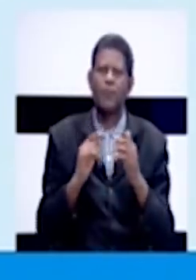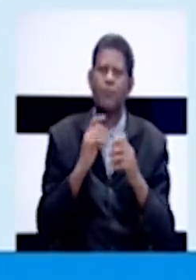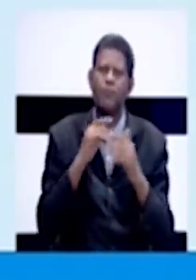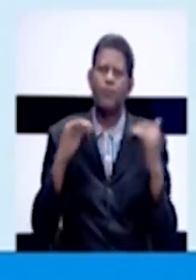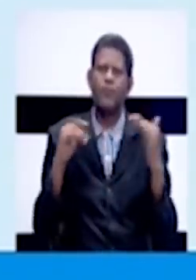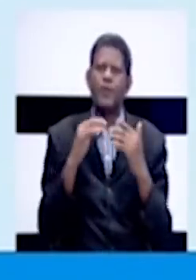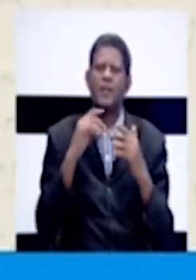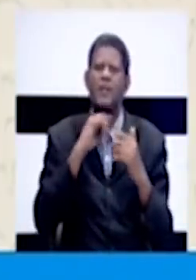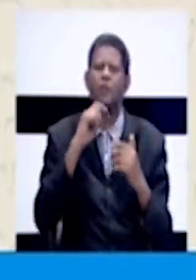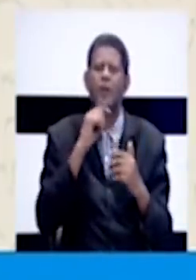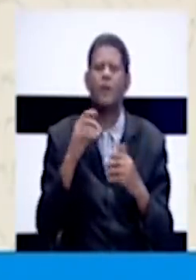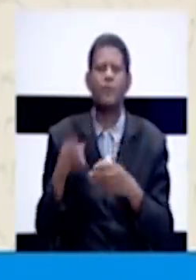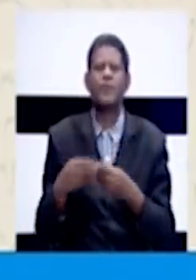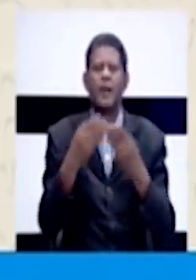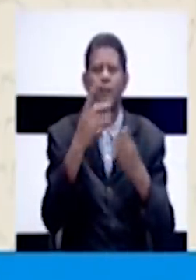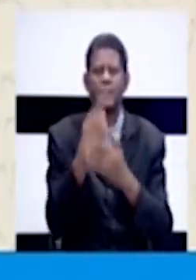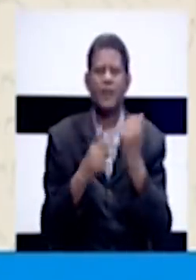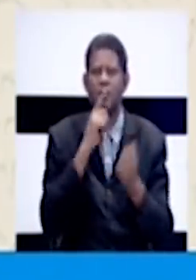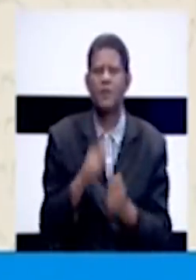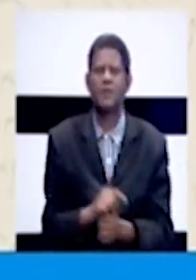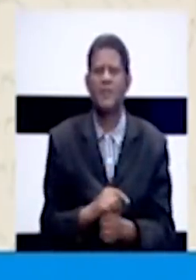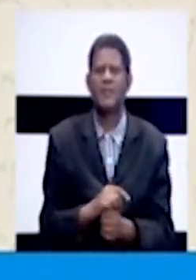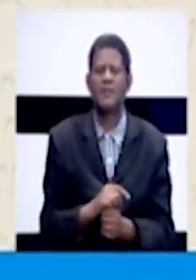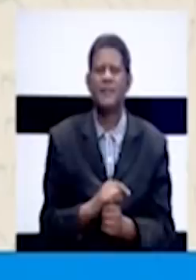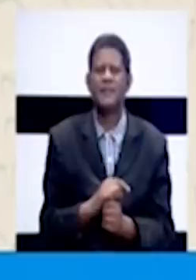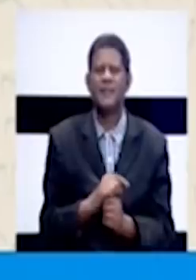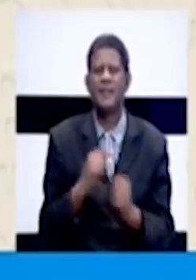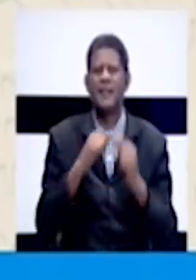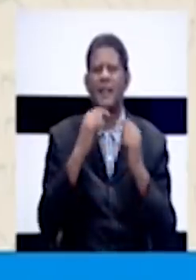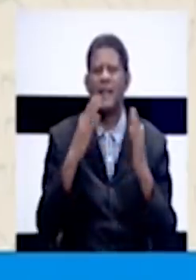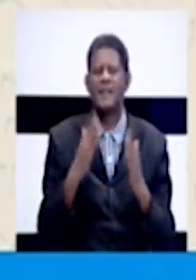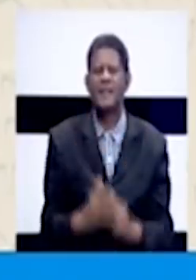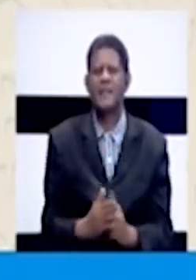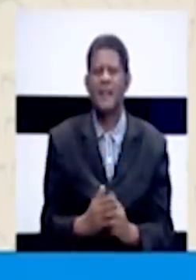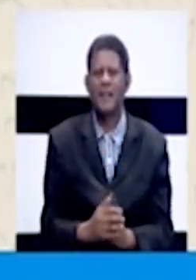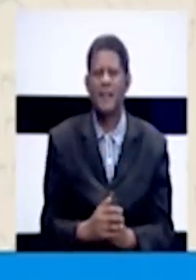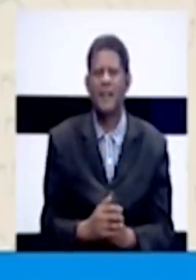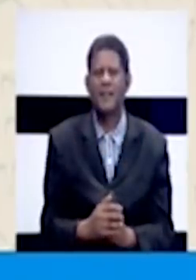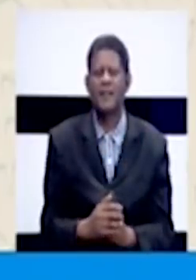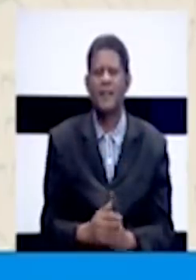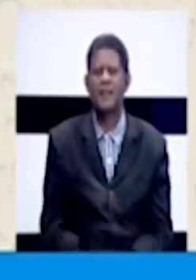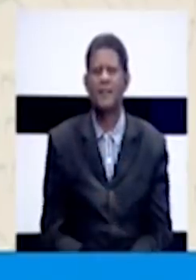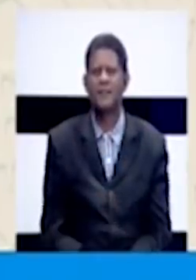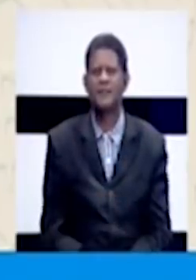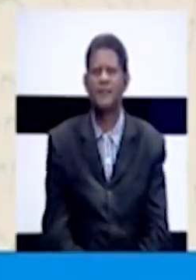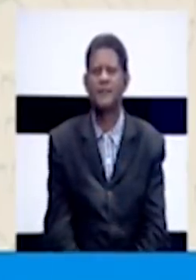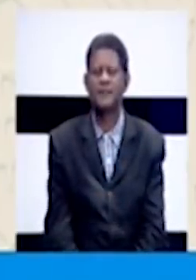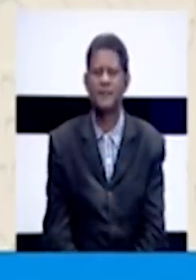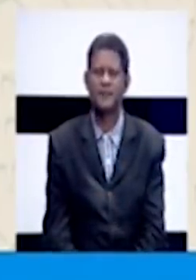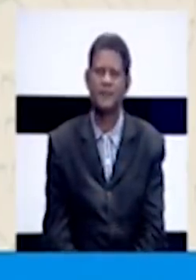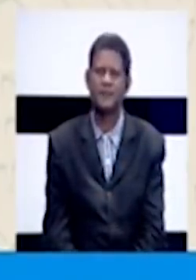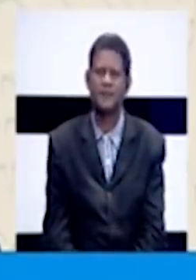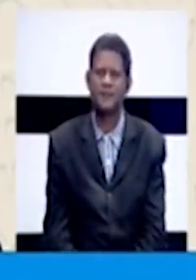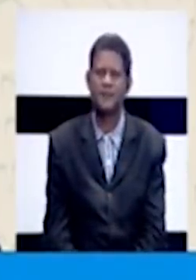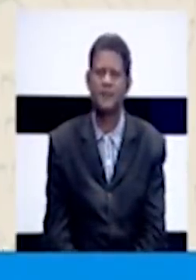እዩ ባህል እዩ። የጠላትን ጉዞ ሙሉ በሙሉ ማስቆም መግታትና ተጨማሪ ጥቃት መሰንዘር ወደማይችልበት